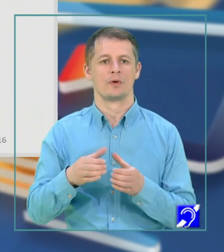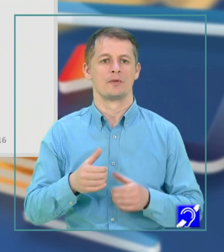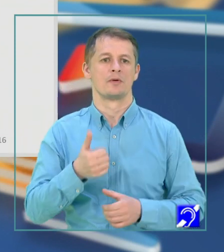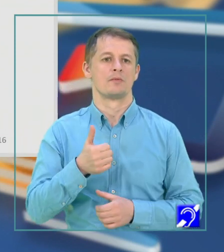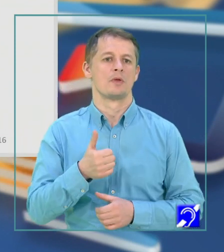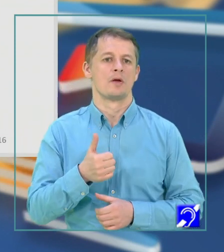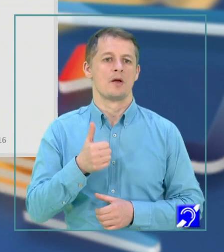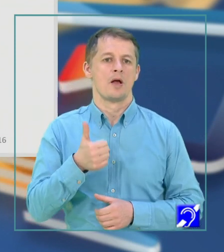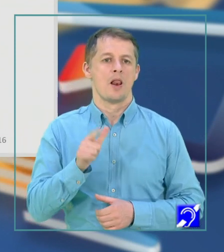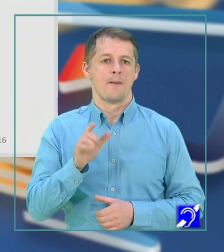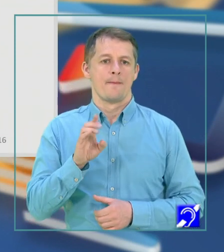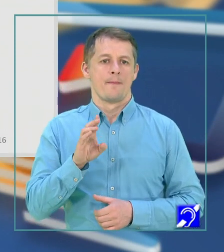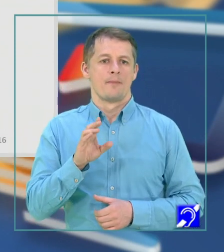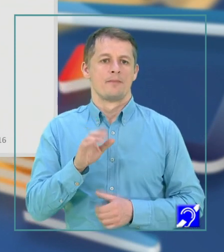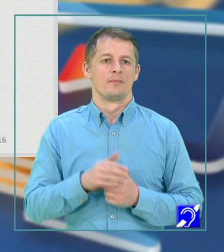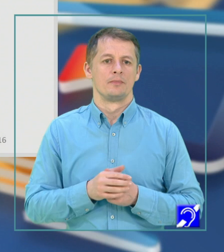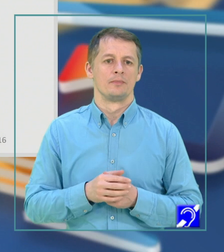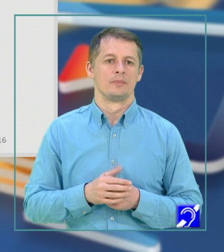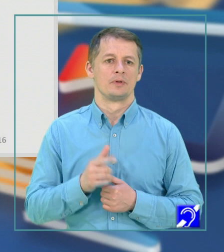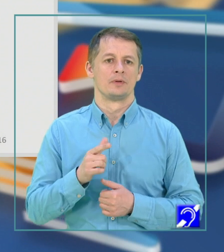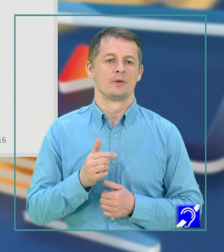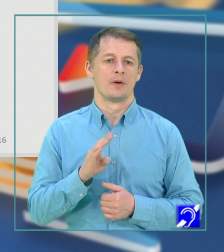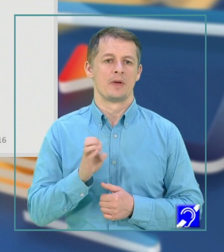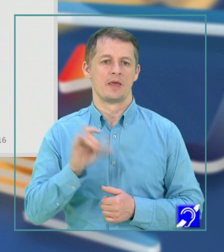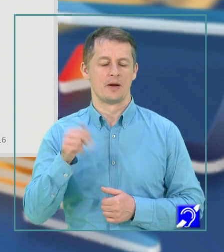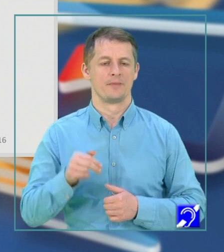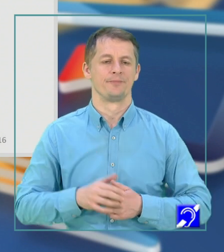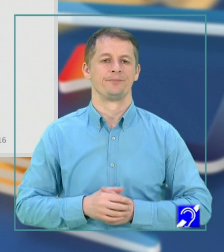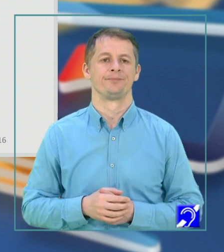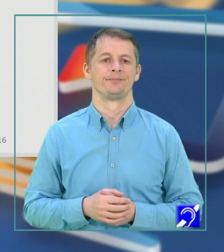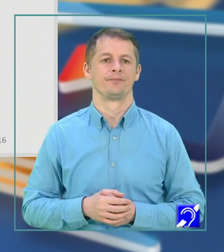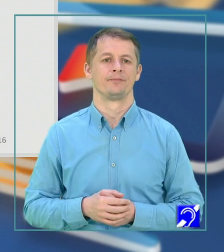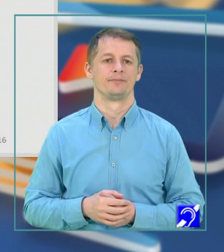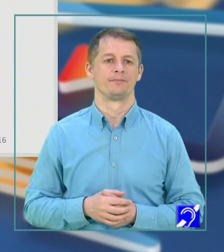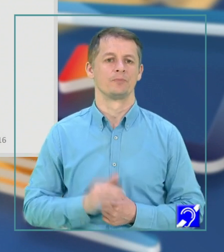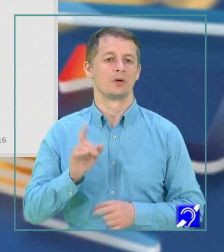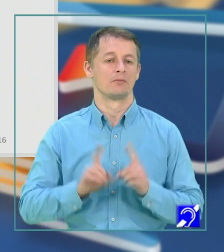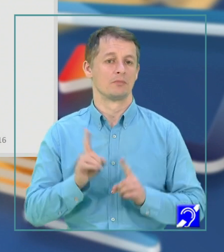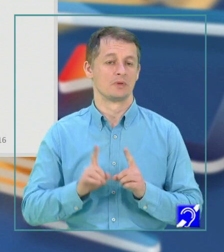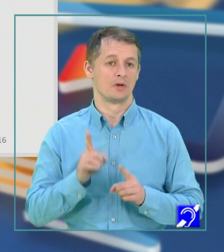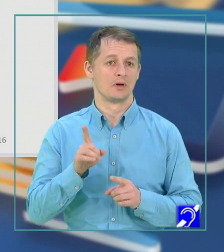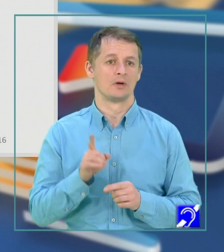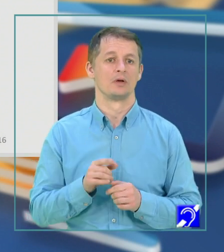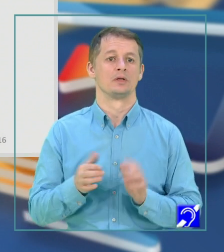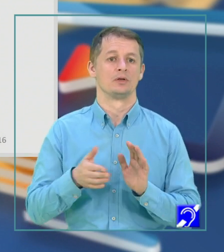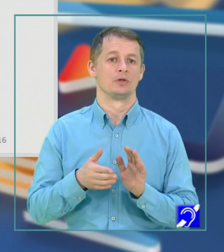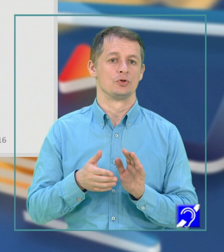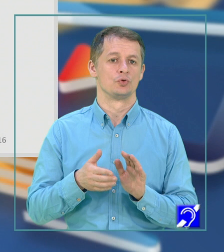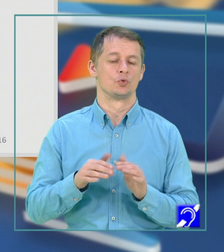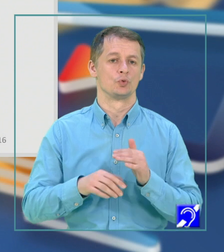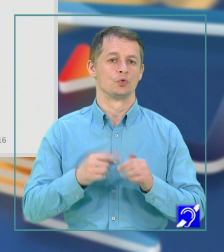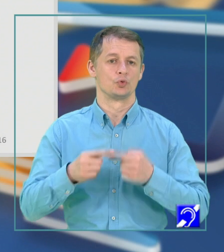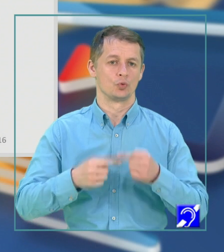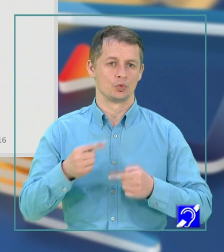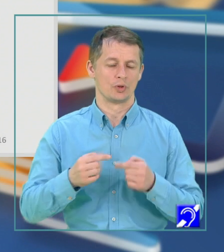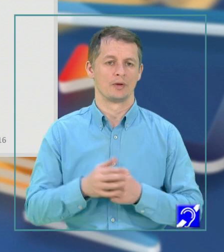abelian. Dacă M este o mulțime nevidă și avem o lege de compoziție internă pe M, atunci structura algebrică M